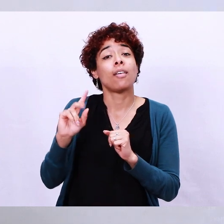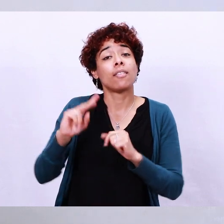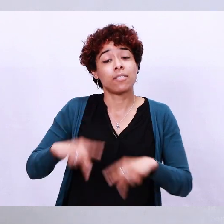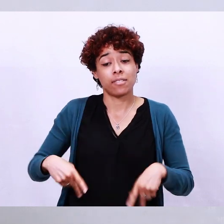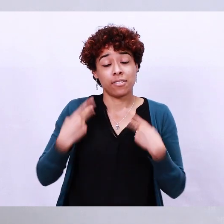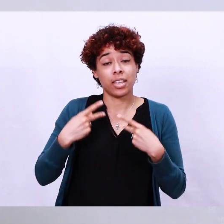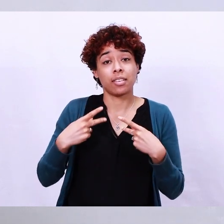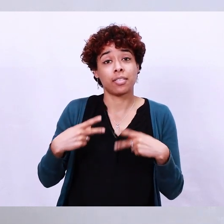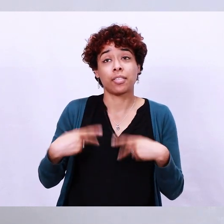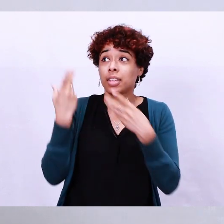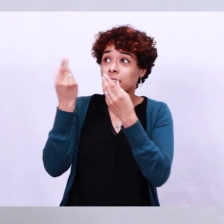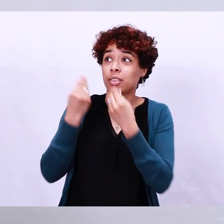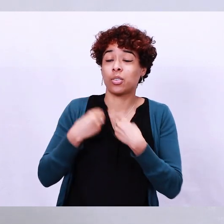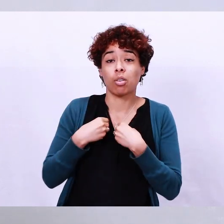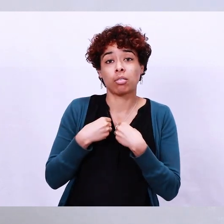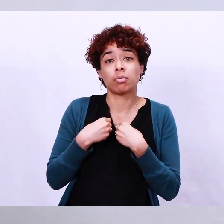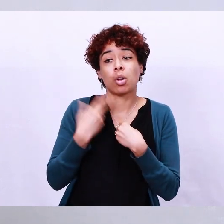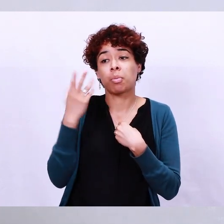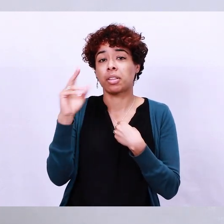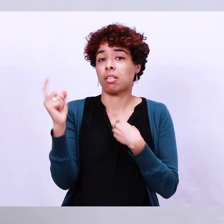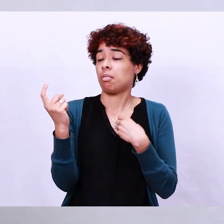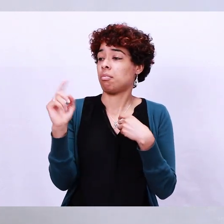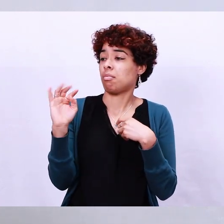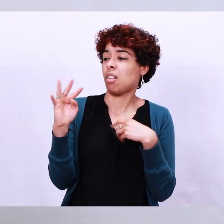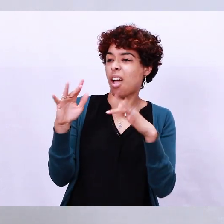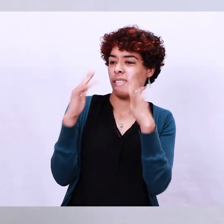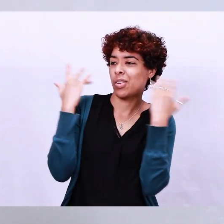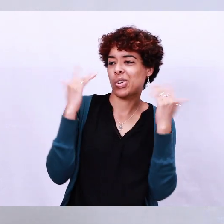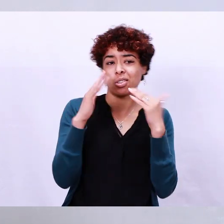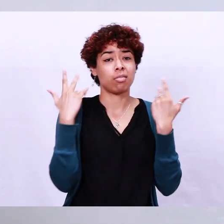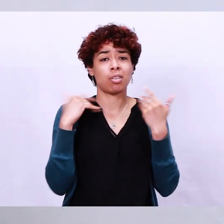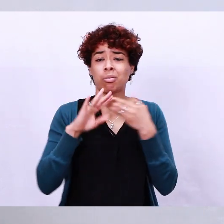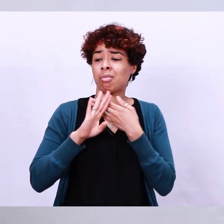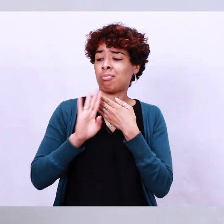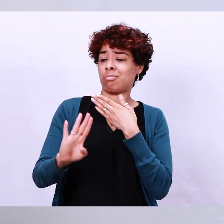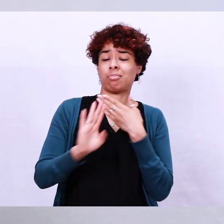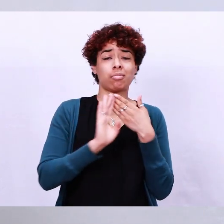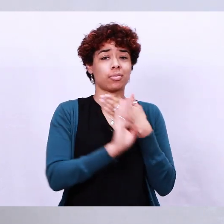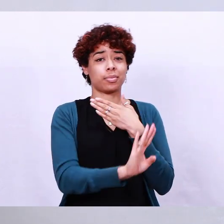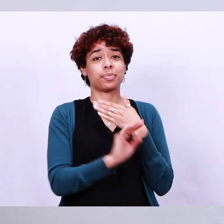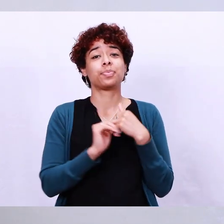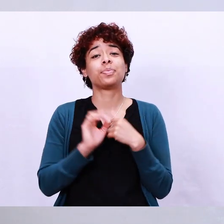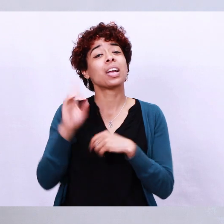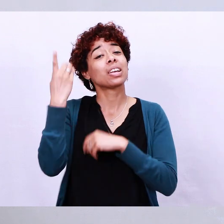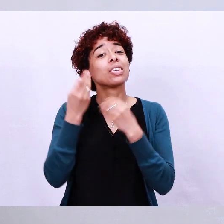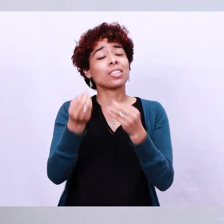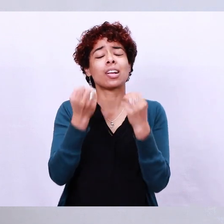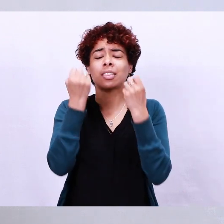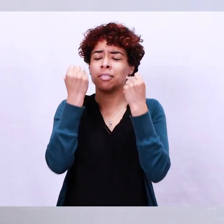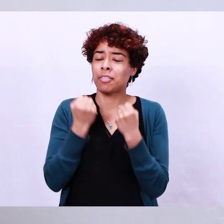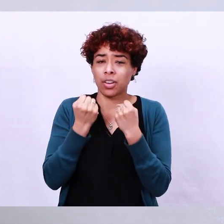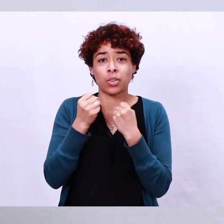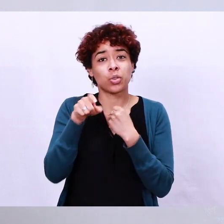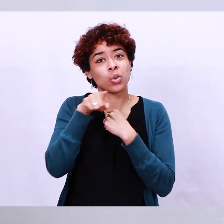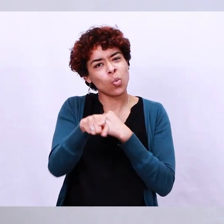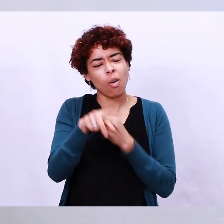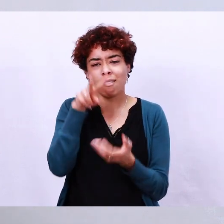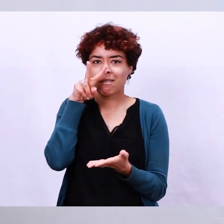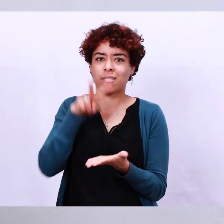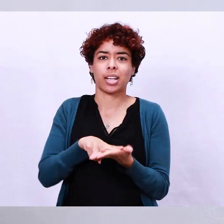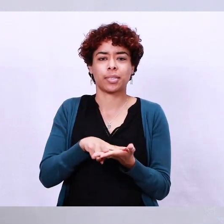donnée sans que les uns et les autres puissent nous influencer. Alors que Dieu te fortifie à être quelqu'un de